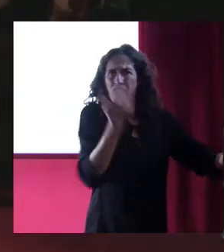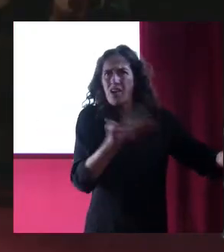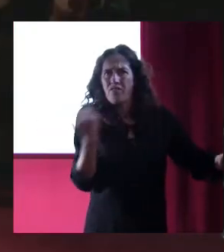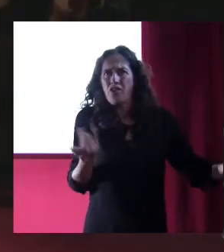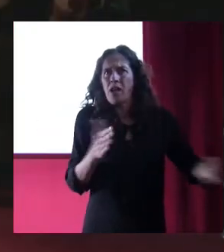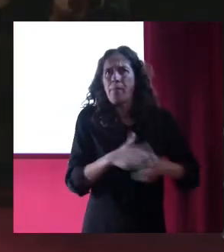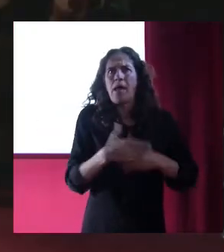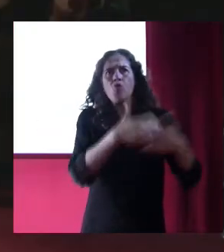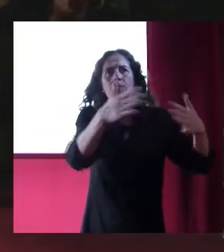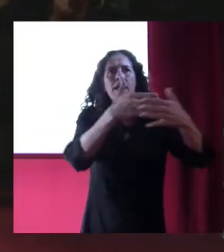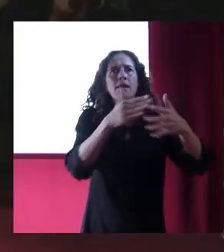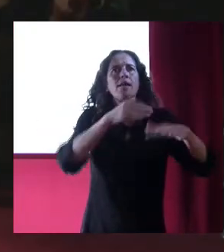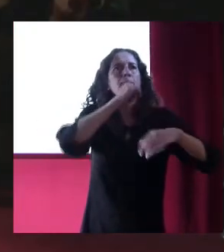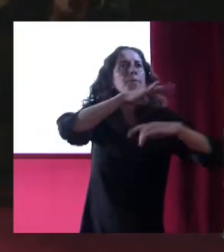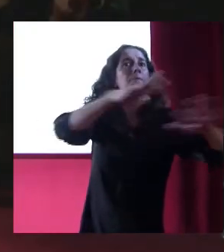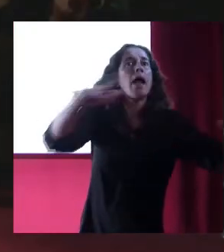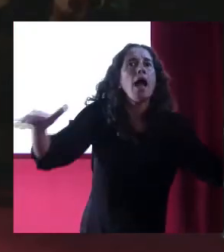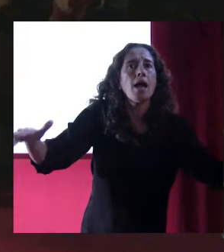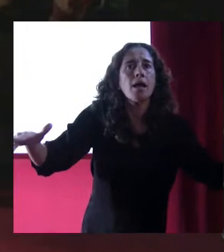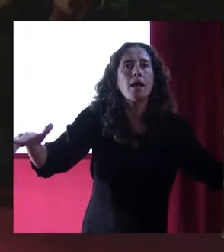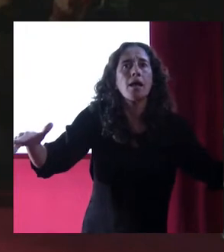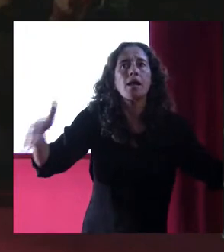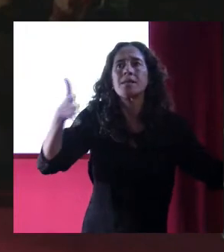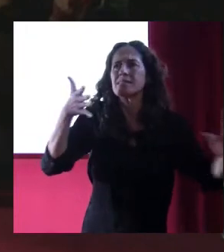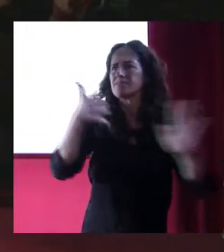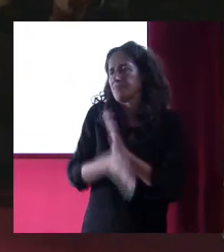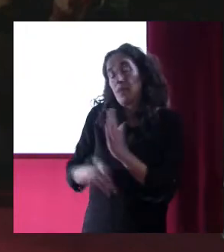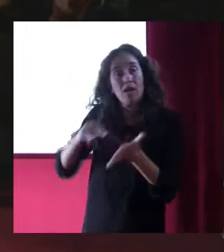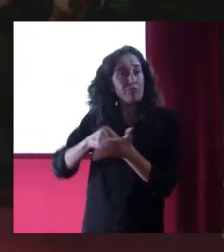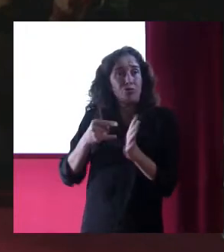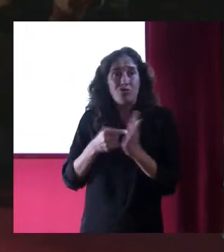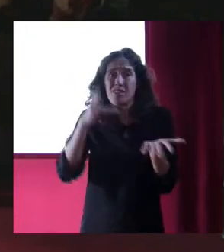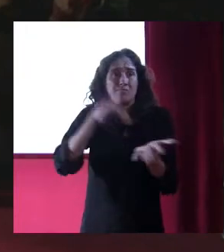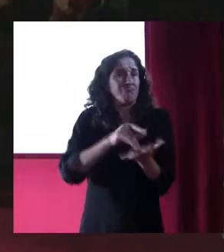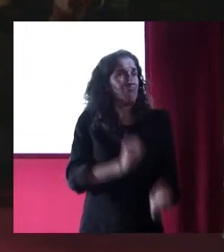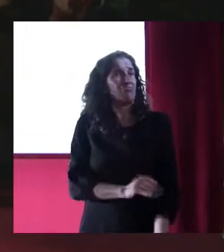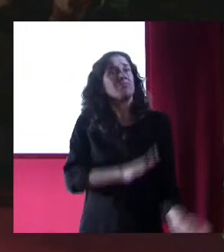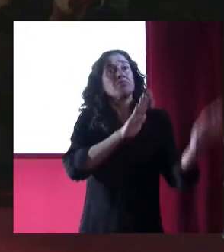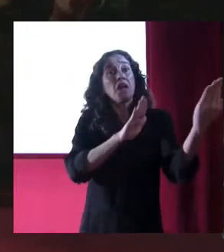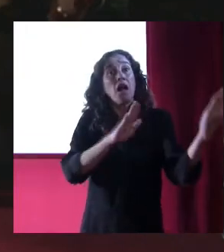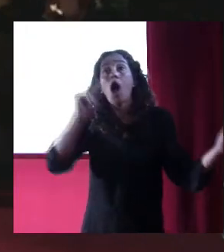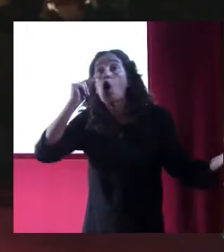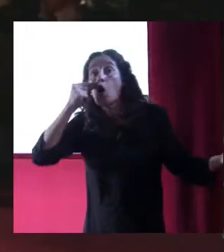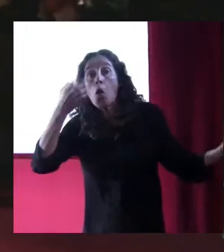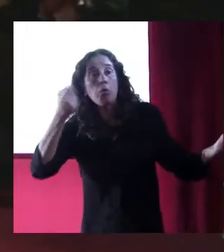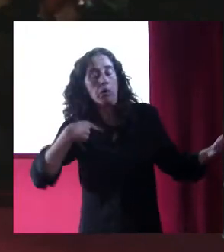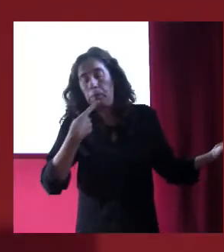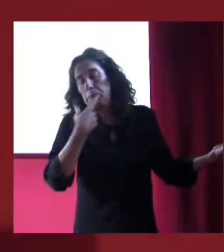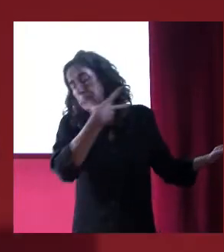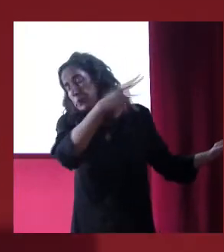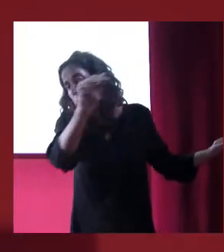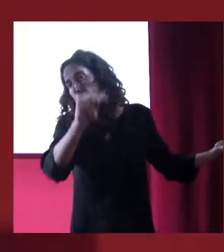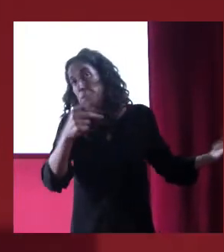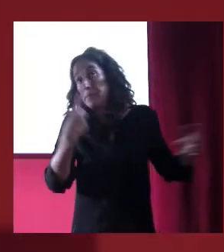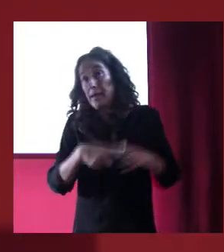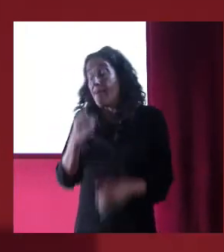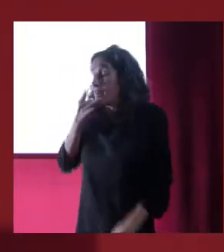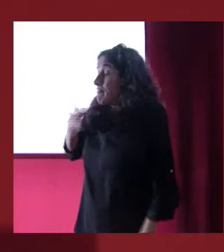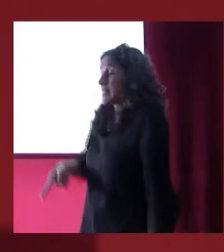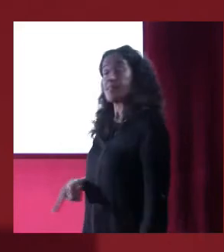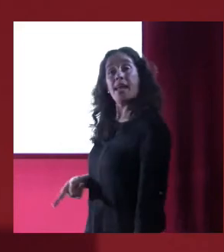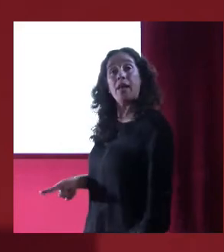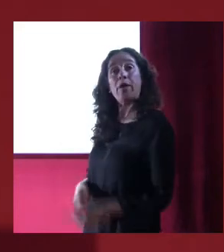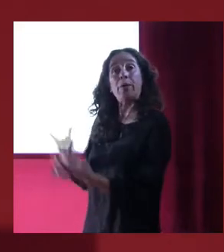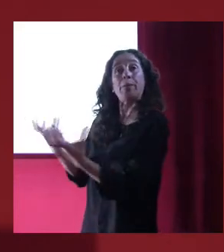mar. De nou, aquest és un projecte que cal afrontar, que Colau i Collboni han renunciat a fer-ho, perquè és molt més fàcil